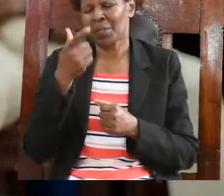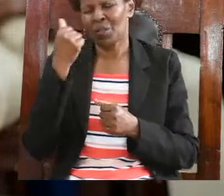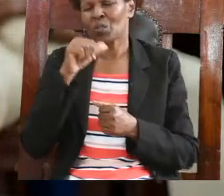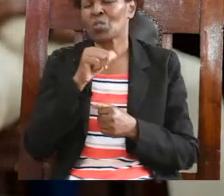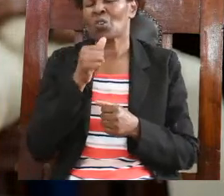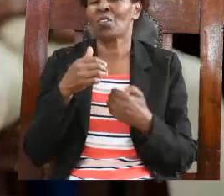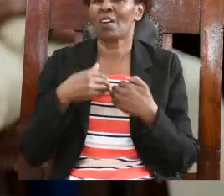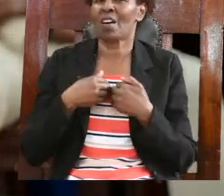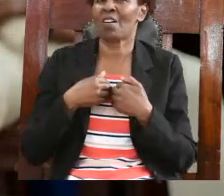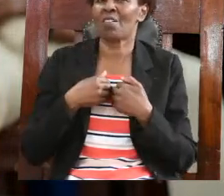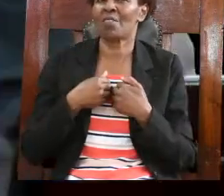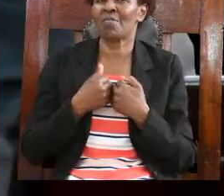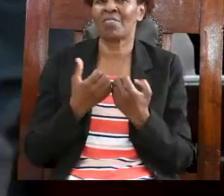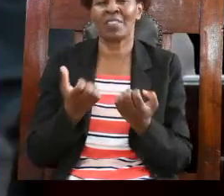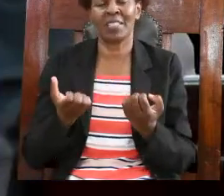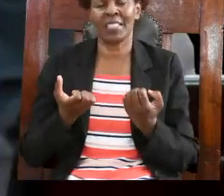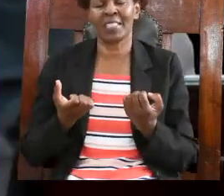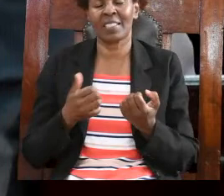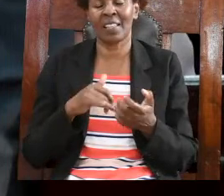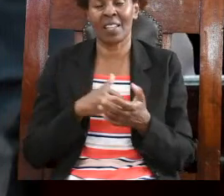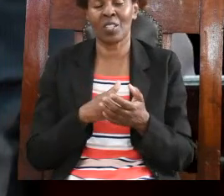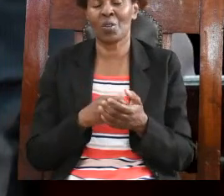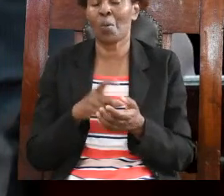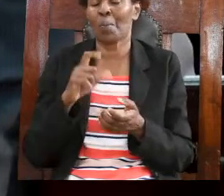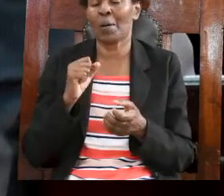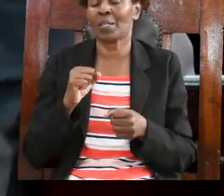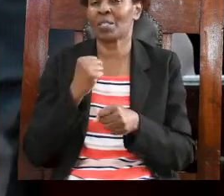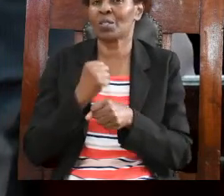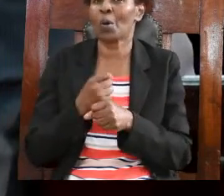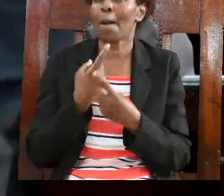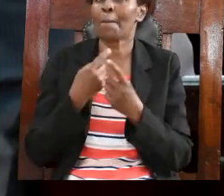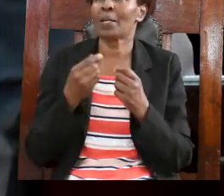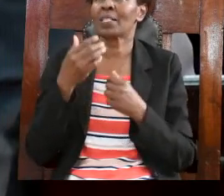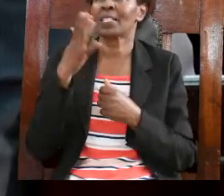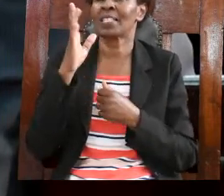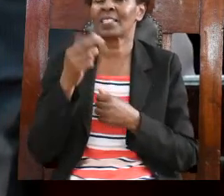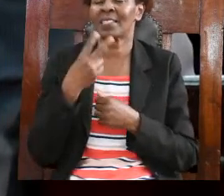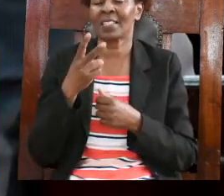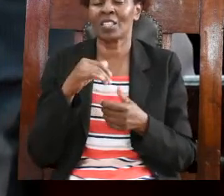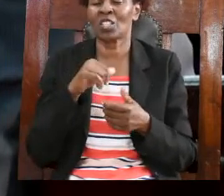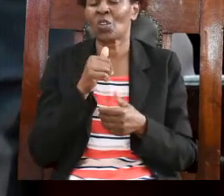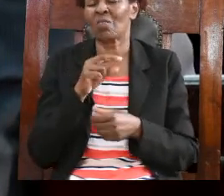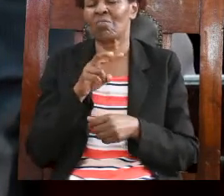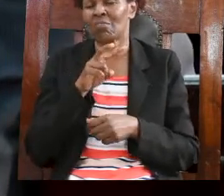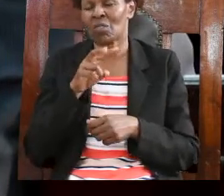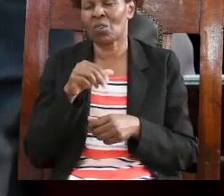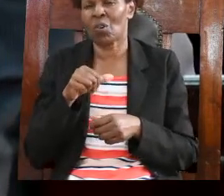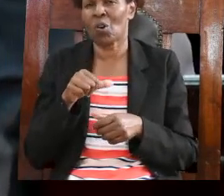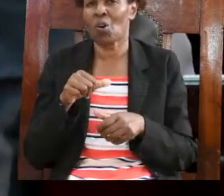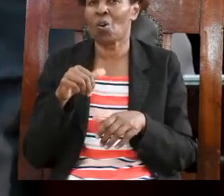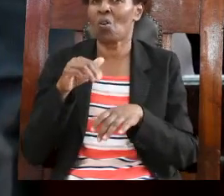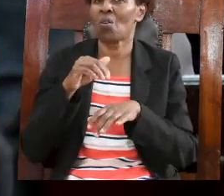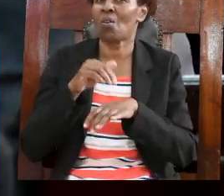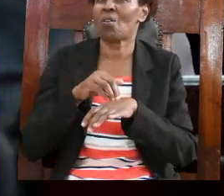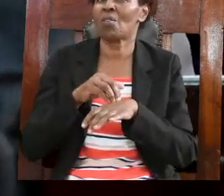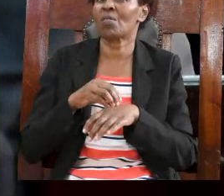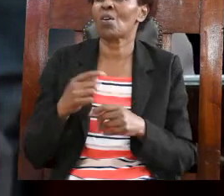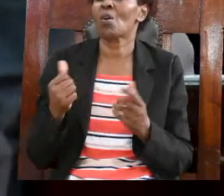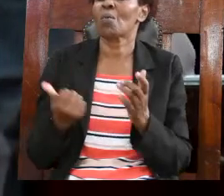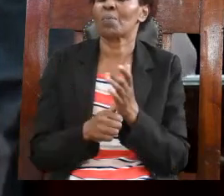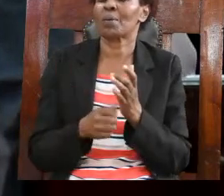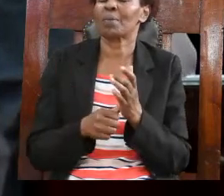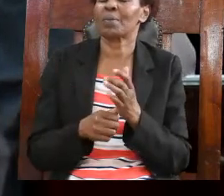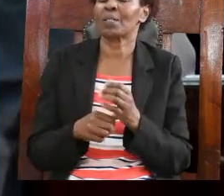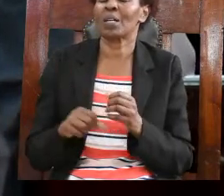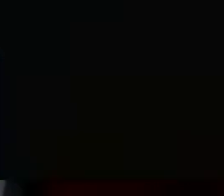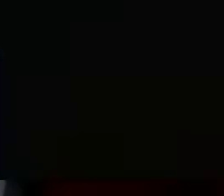mahitaji, ambao unaweza kutosheleza, lakini Mungu anasema tusiangalie tu hayo mahitaji, tuje, tuangalie